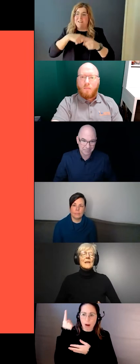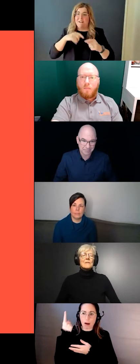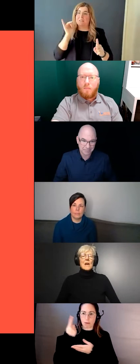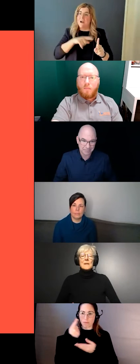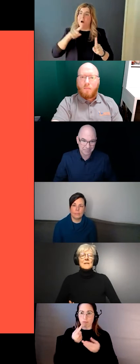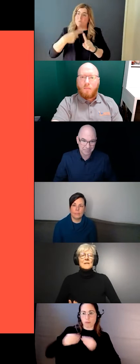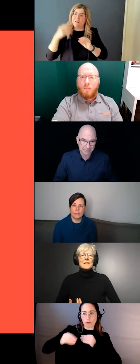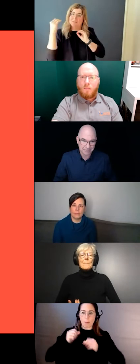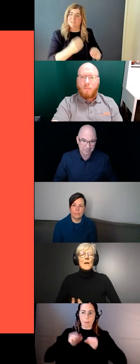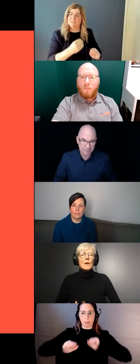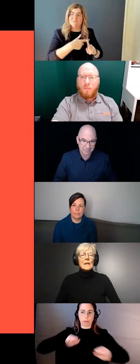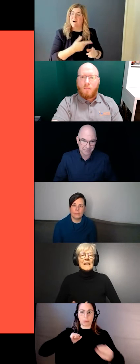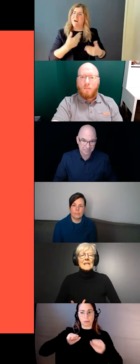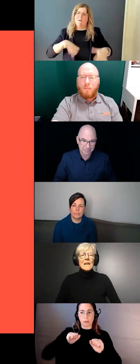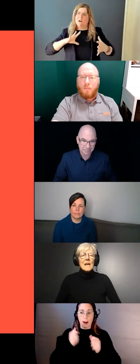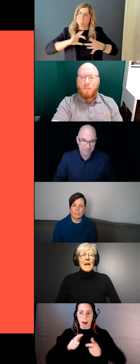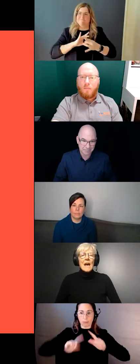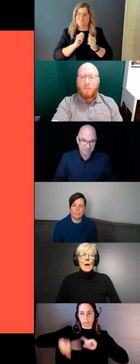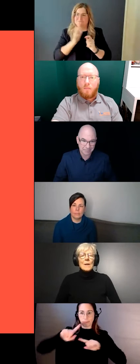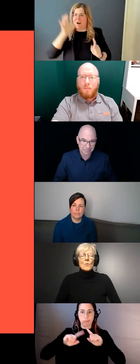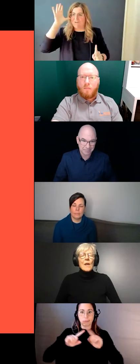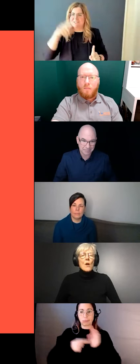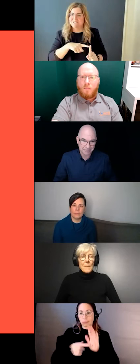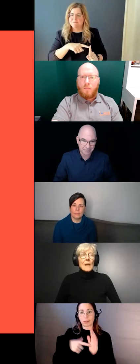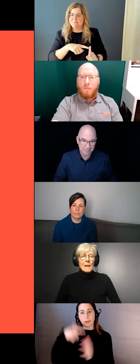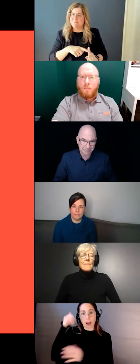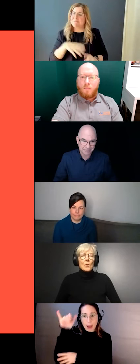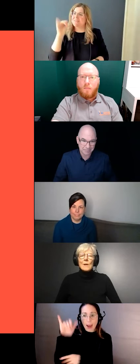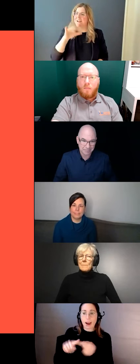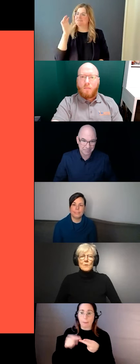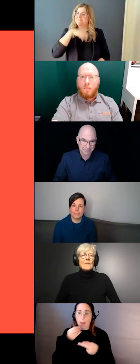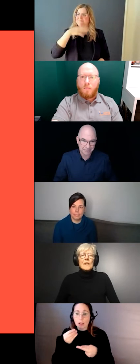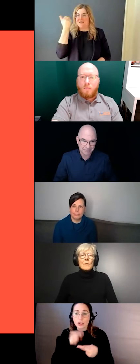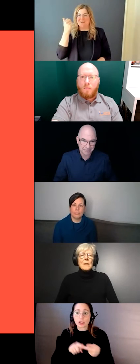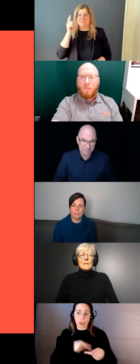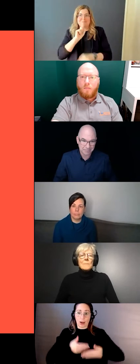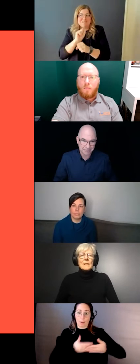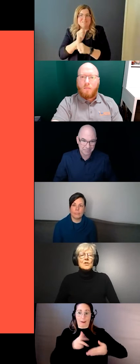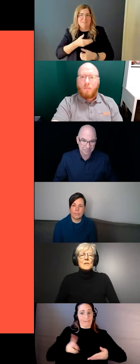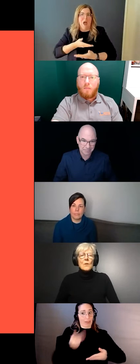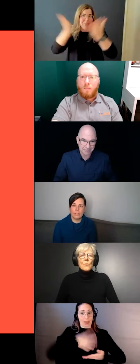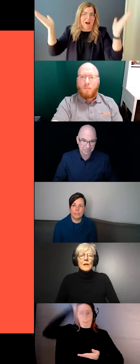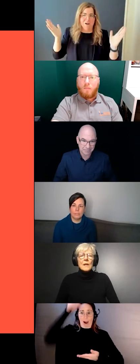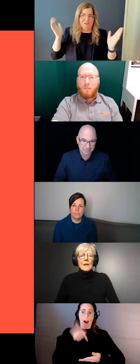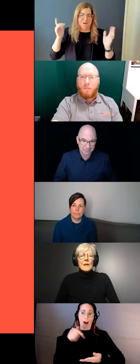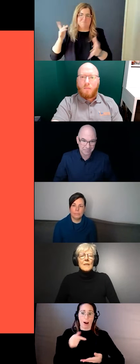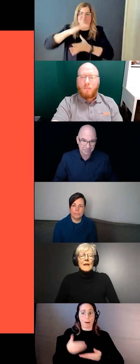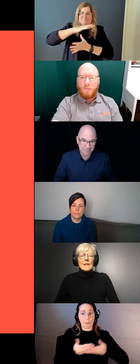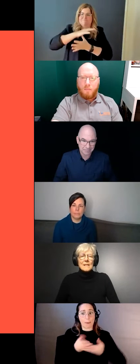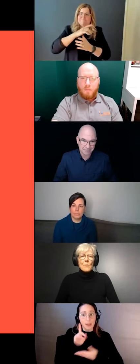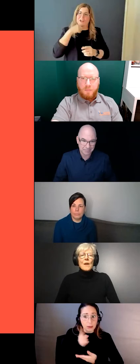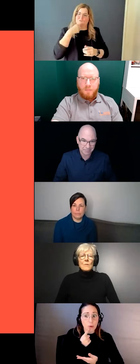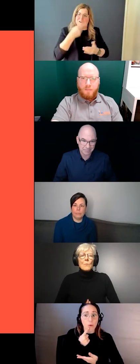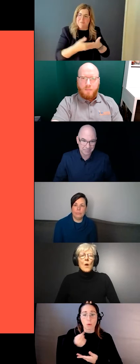faire des langages des signes comme le lait, manger. Et donc, ils le prennent très rapidement, les bébés sourds et les bébés